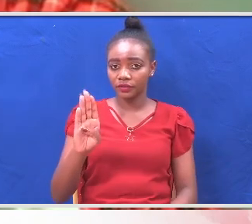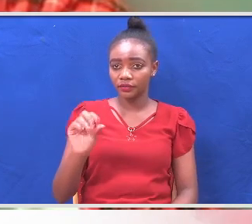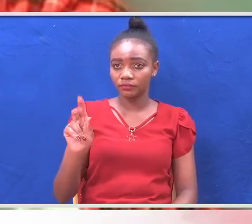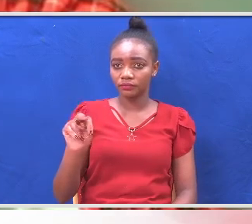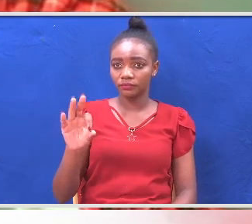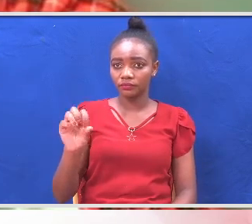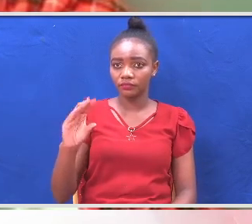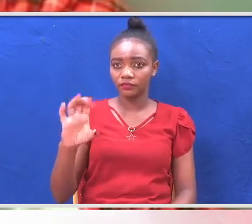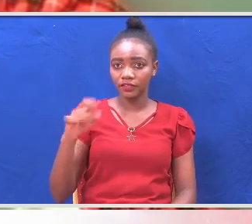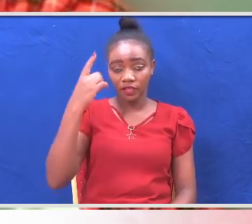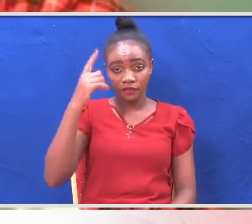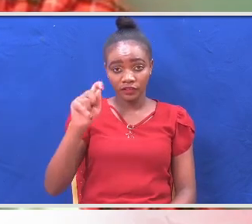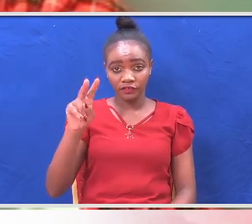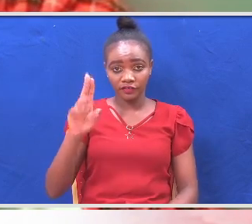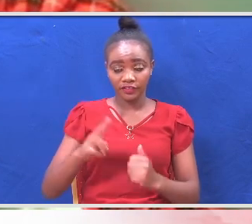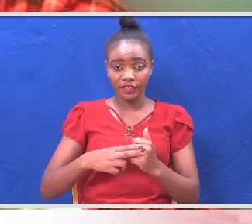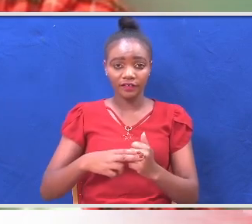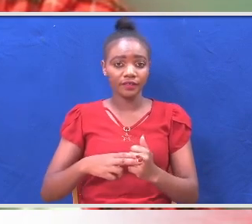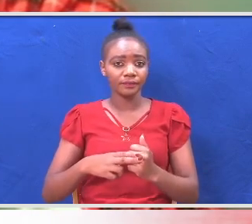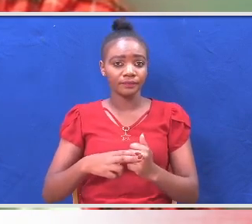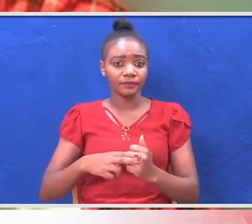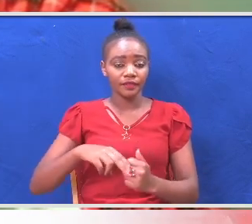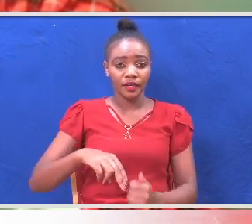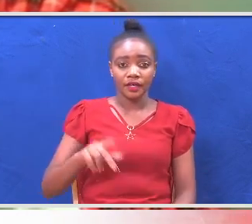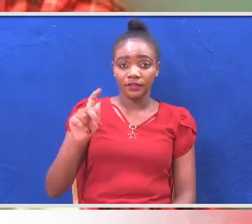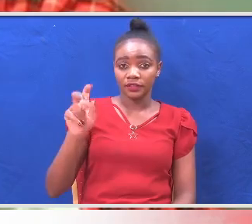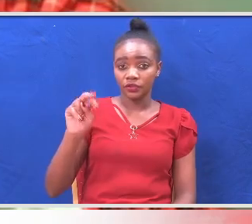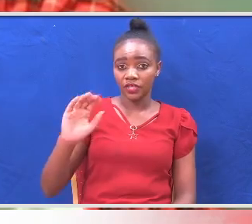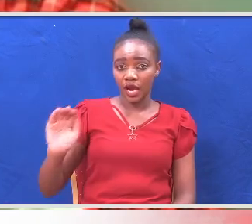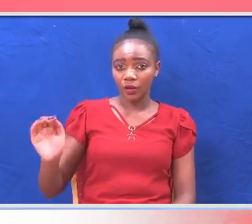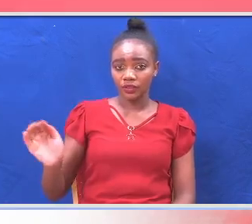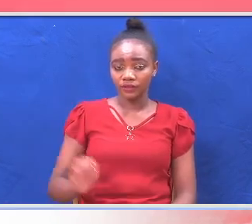TV47, hospitali ya rufaa ya Kitale kwenye kaunti ya Trans Nzoia.